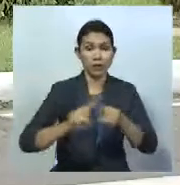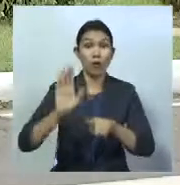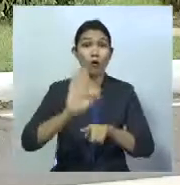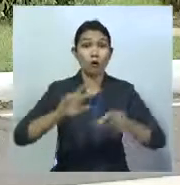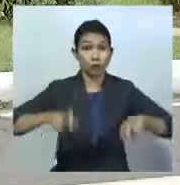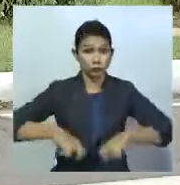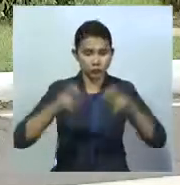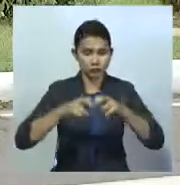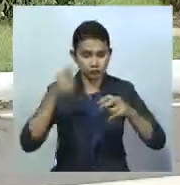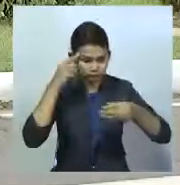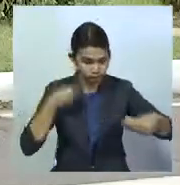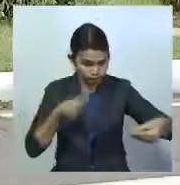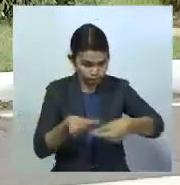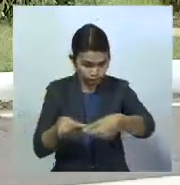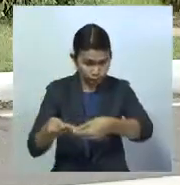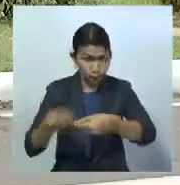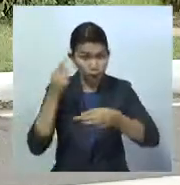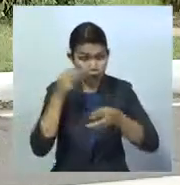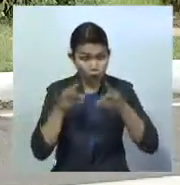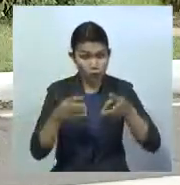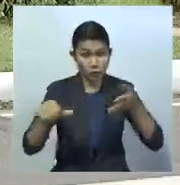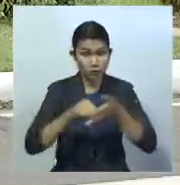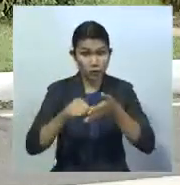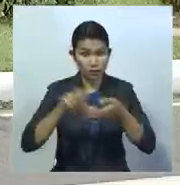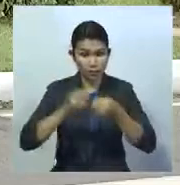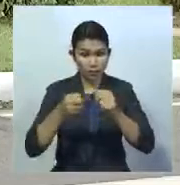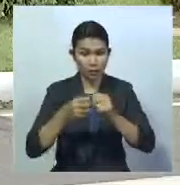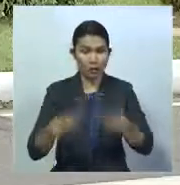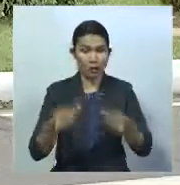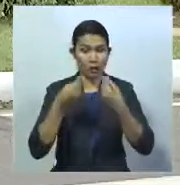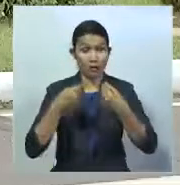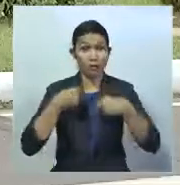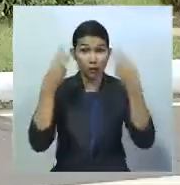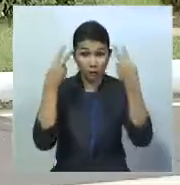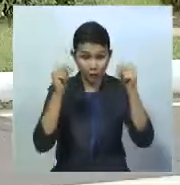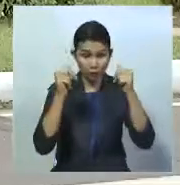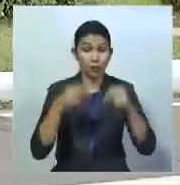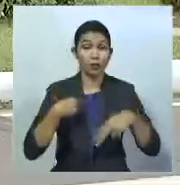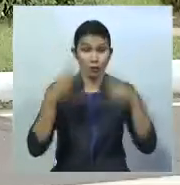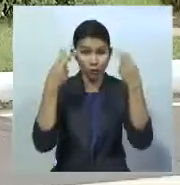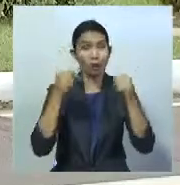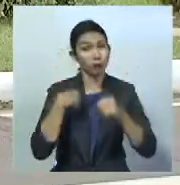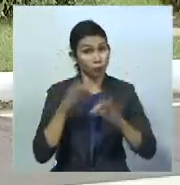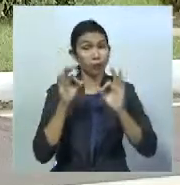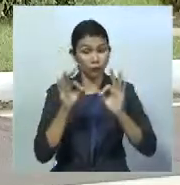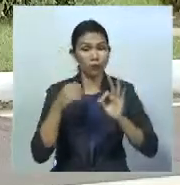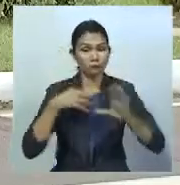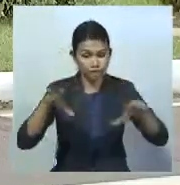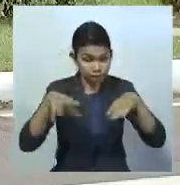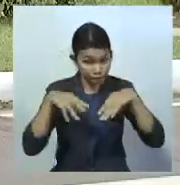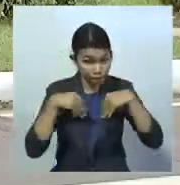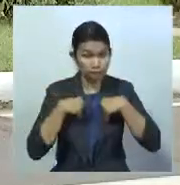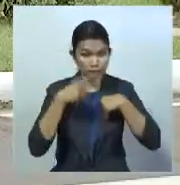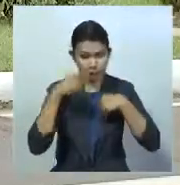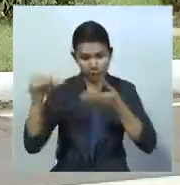รินทร์ค่ะมาร่วมกันเสนอแนะแนวทางในการแก้ไขปัญหาให้กับนายกรัฐมนตรีซึ่งนายกรัฐมนตรีก็ยืนยันว่าพร้อมรับฟัง